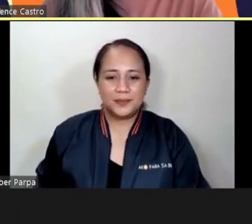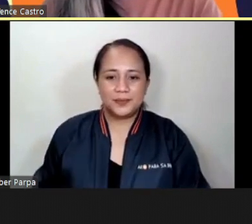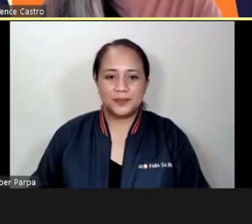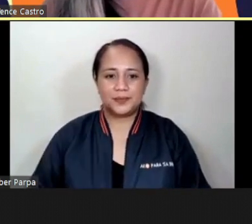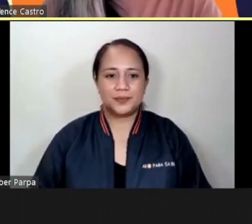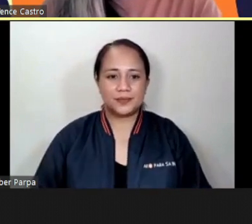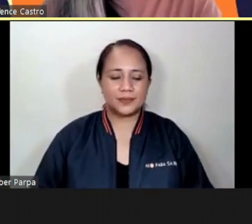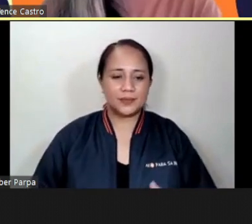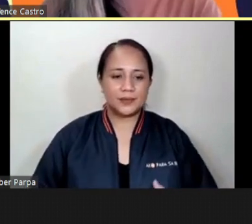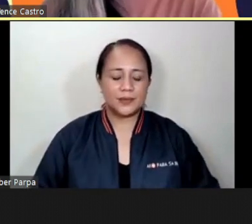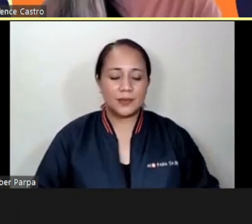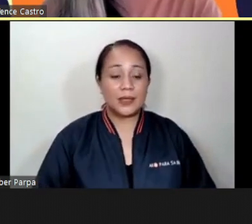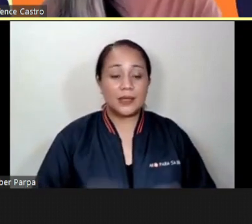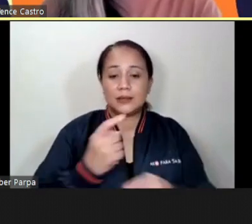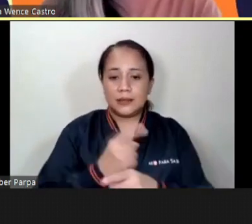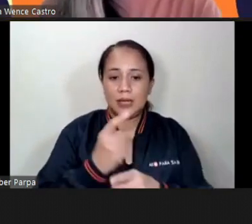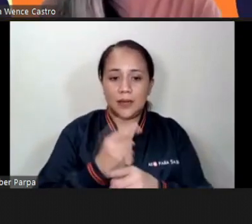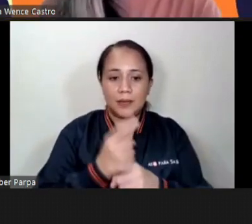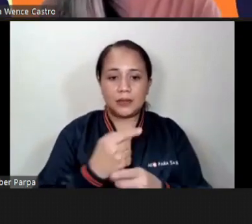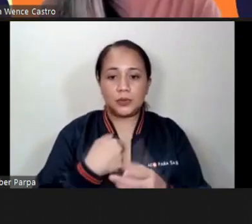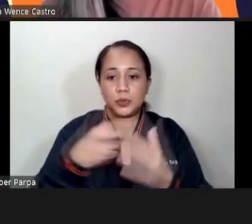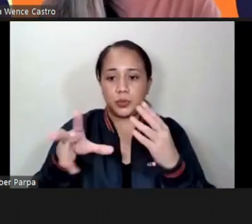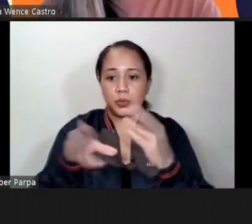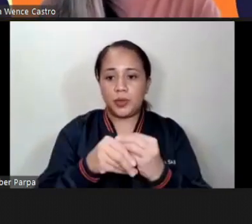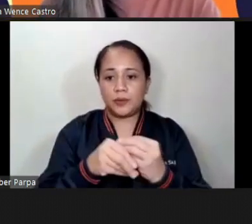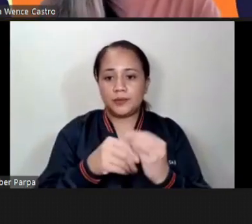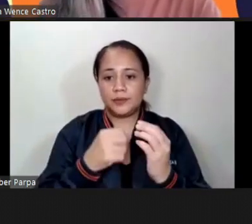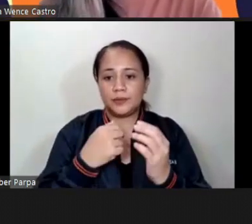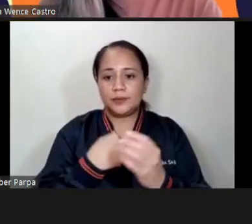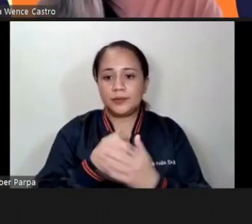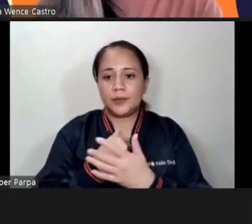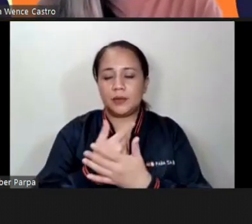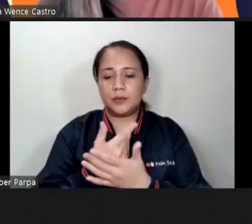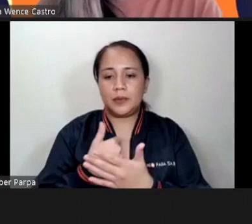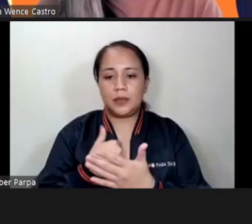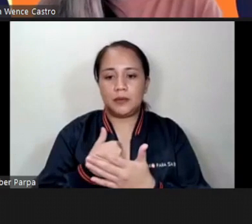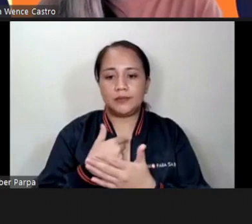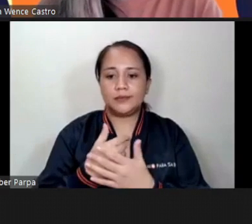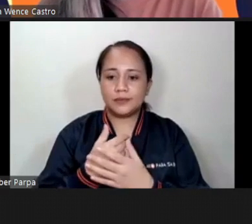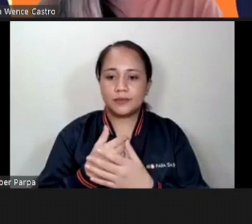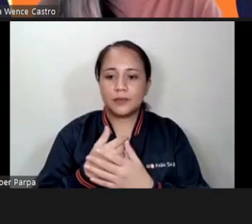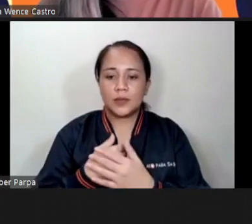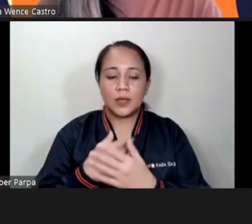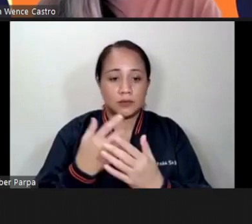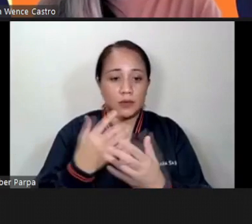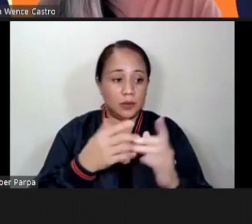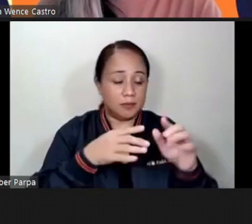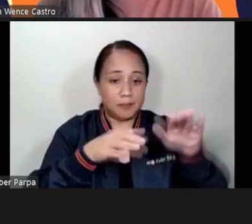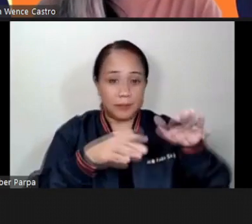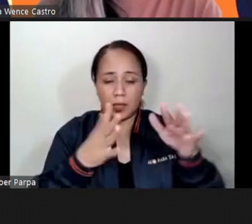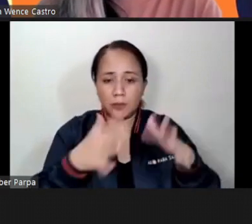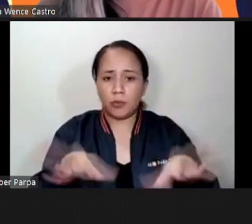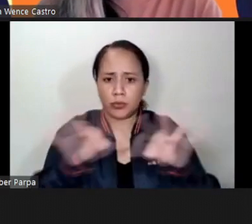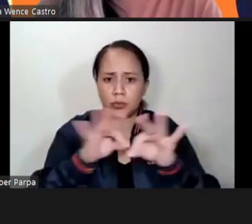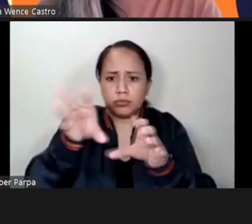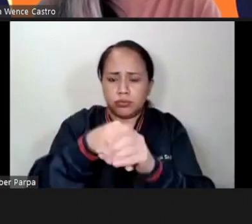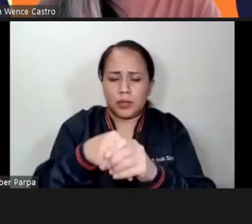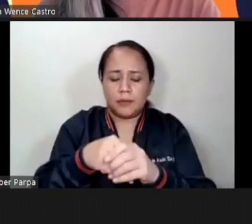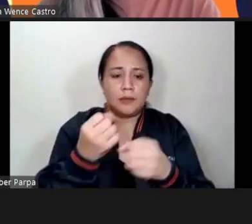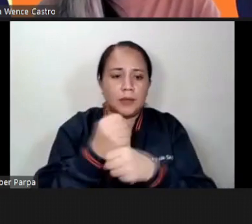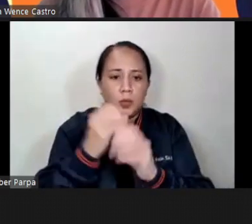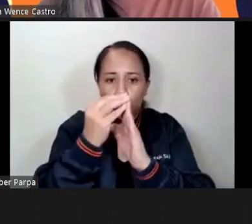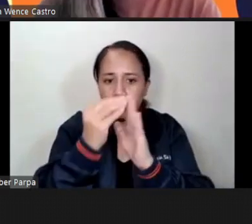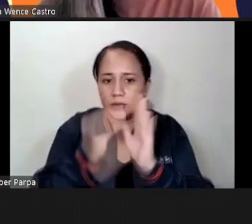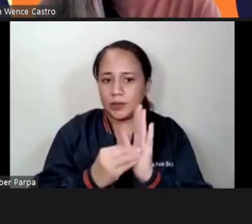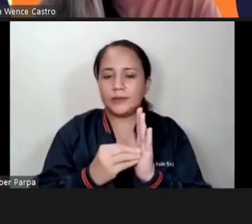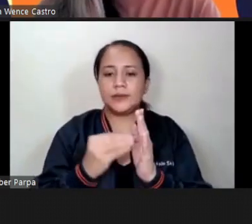So, tama nga, Ate Wens. In addition, bilang isang bata naman, mahalaga na tayo ay may partisipasyon sa pagbuo ng mga ordinansa or